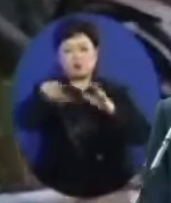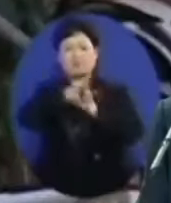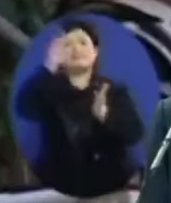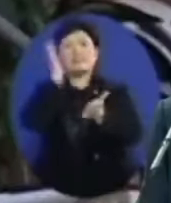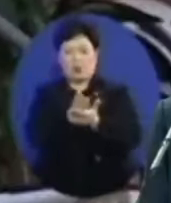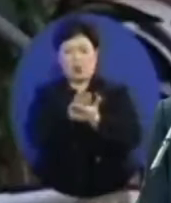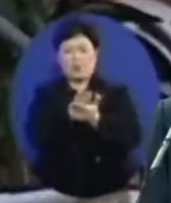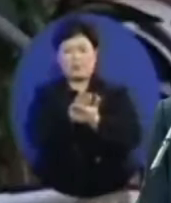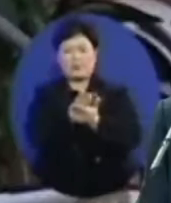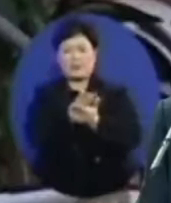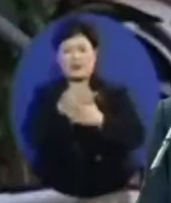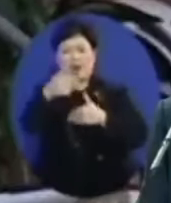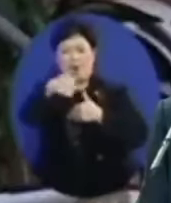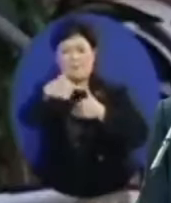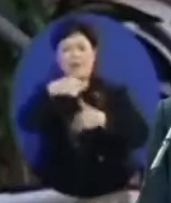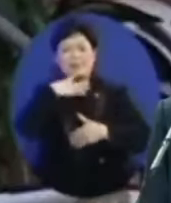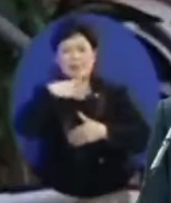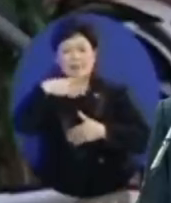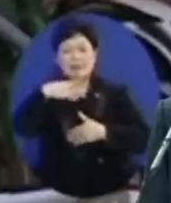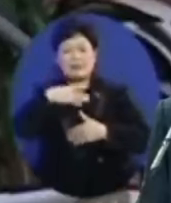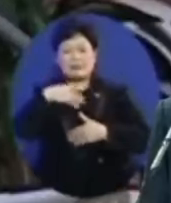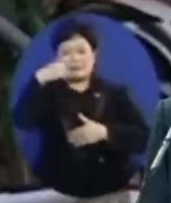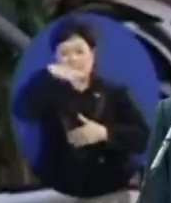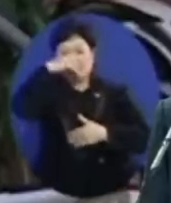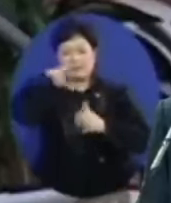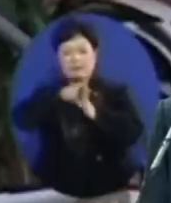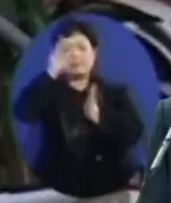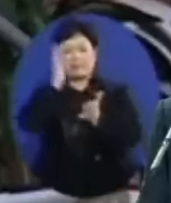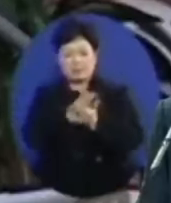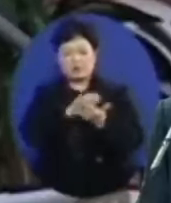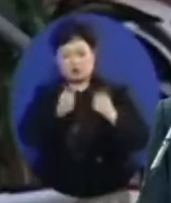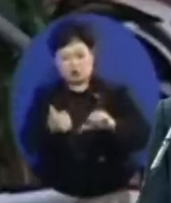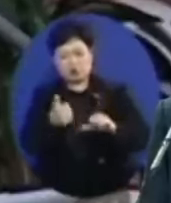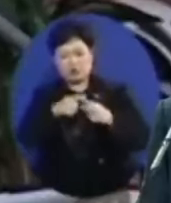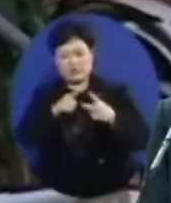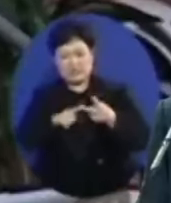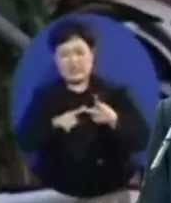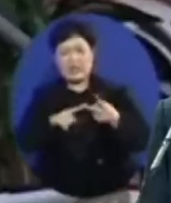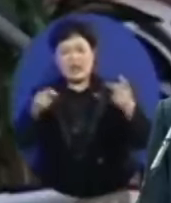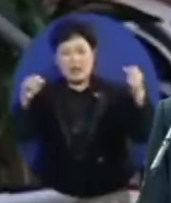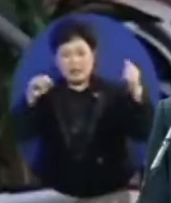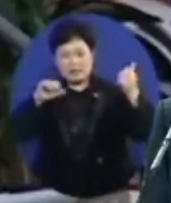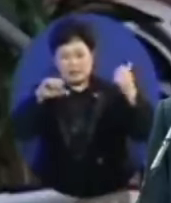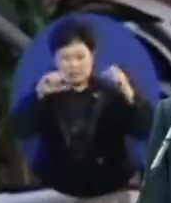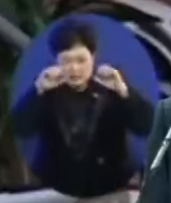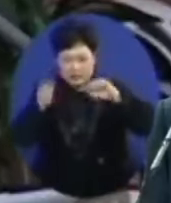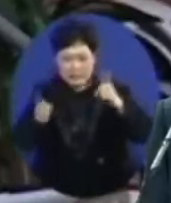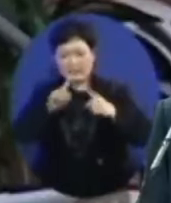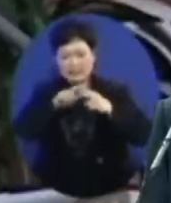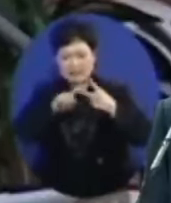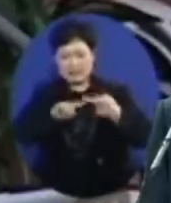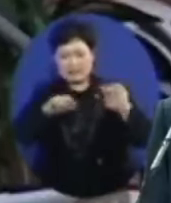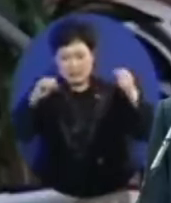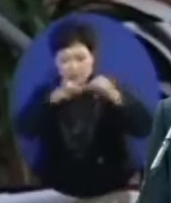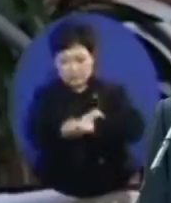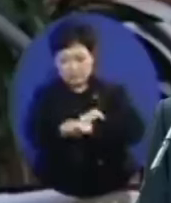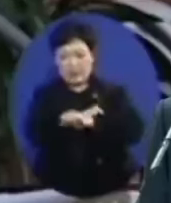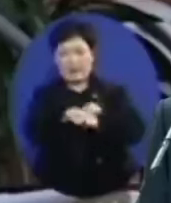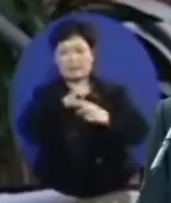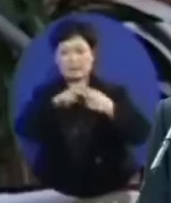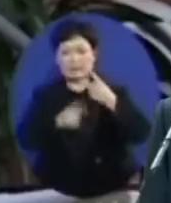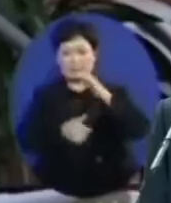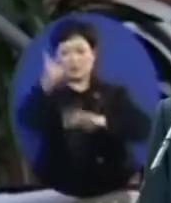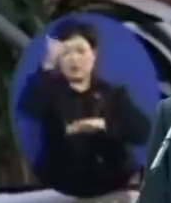말고 형식적으로 믿지 말고 살든지 죽든지 흥하든지 망하든지 성하든지 쇠하든지 주님께